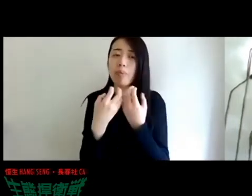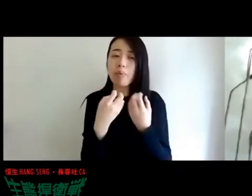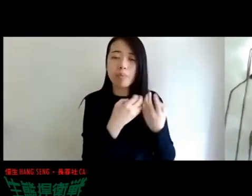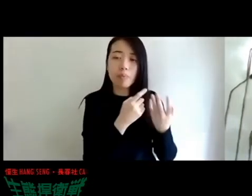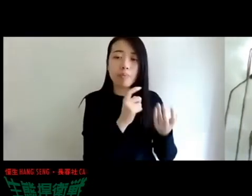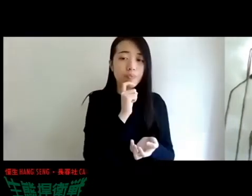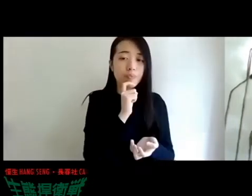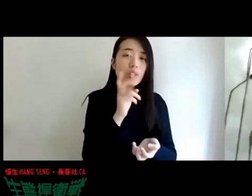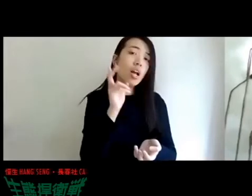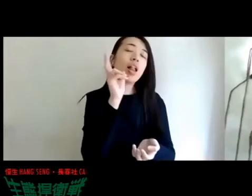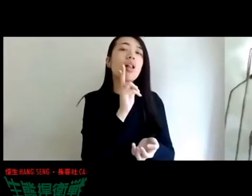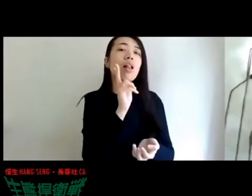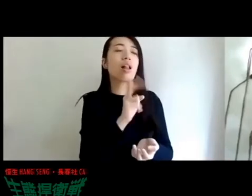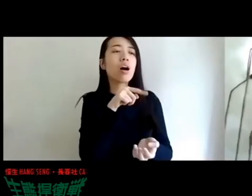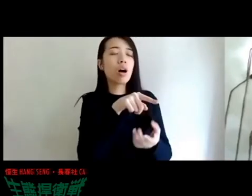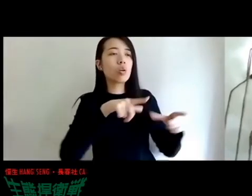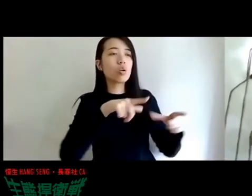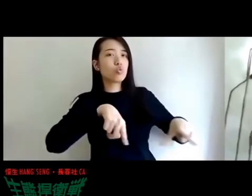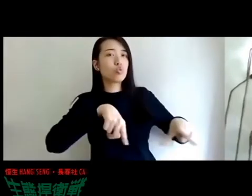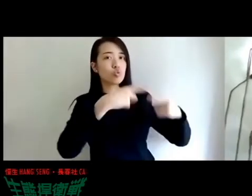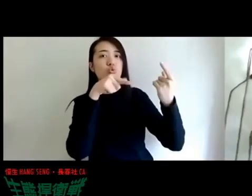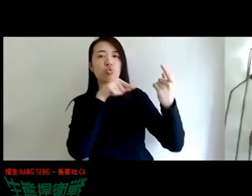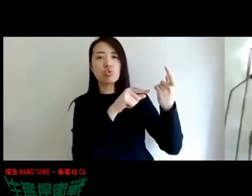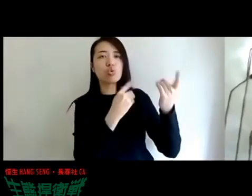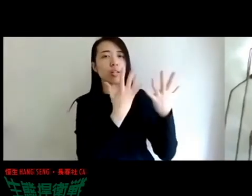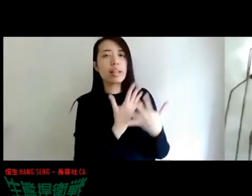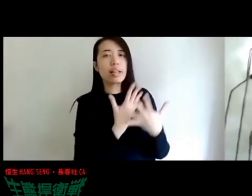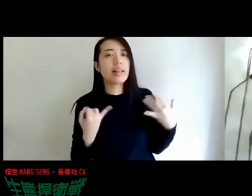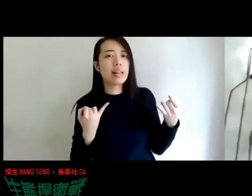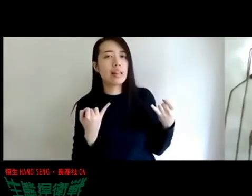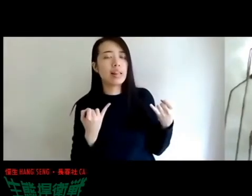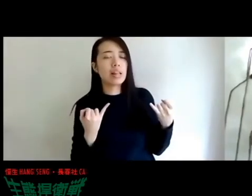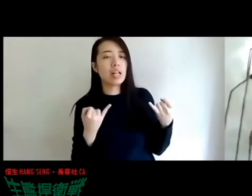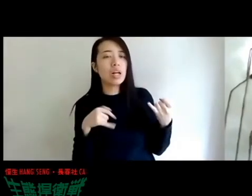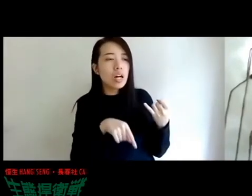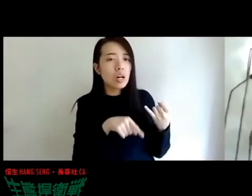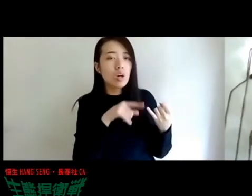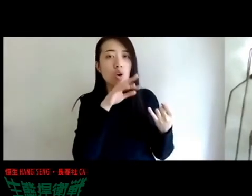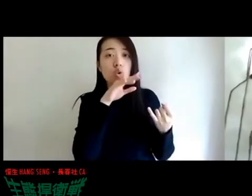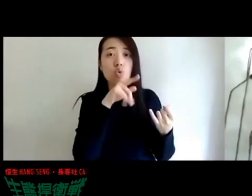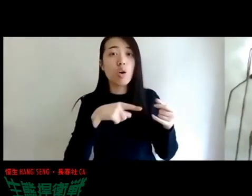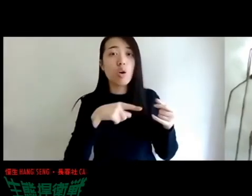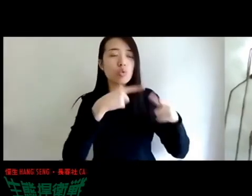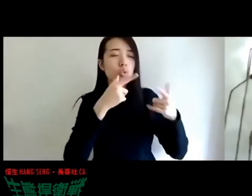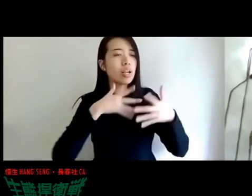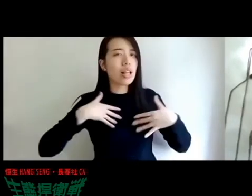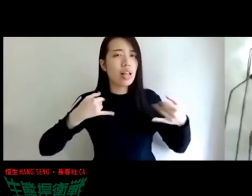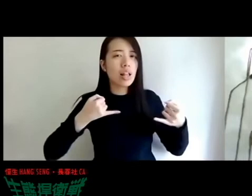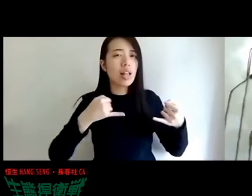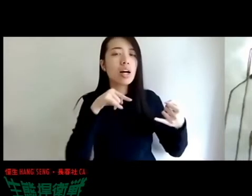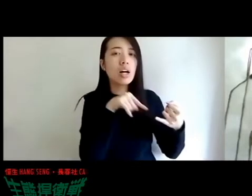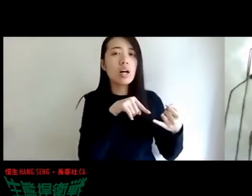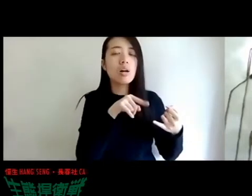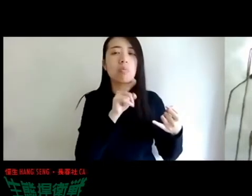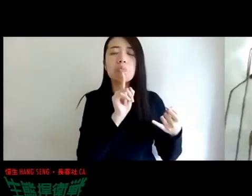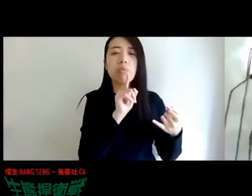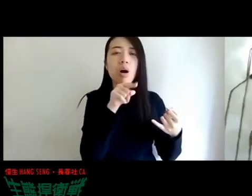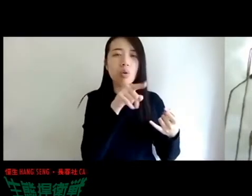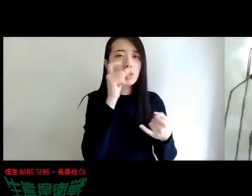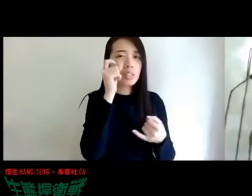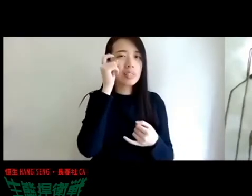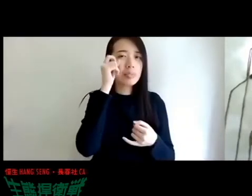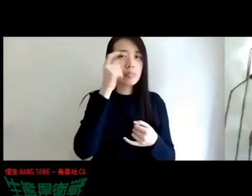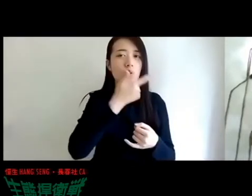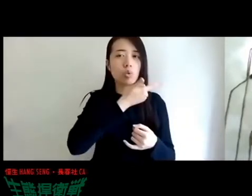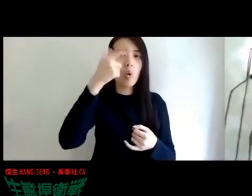那個樹木健康不是很良好的，那這些樹木呢當它健康不是那麼良好的時候呢，它就會特別多一些昆